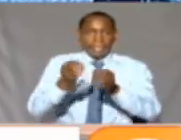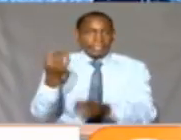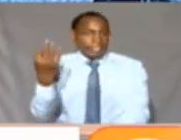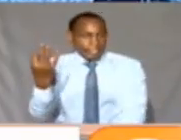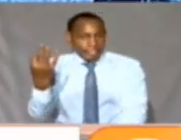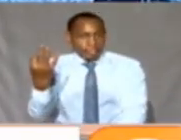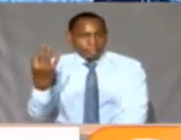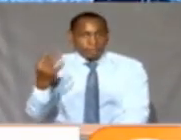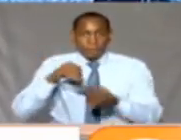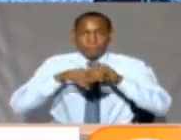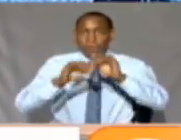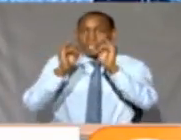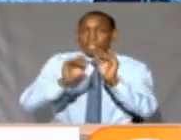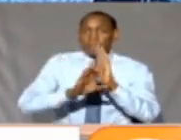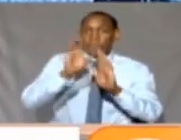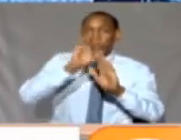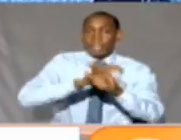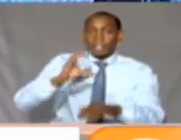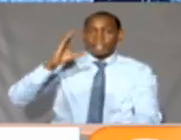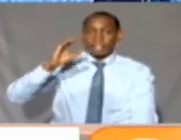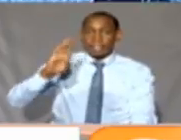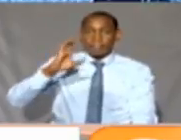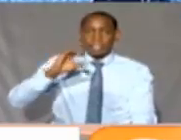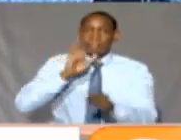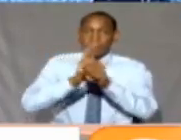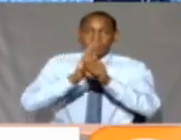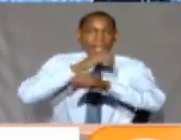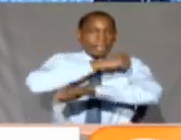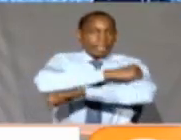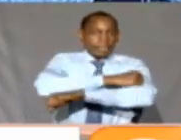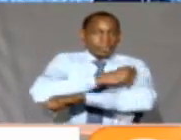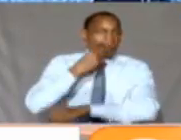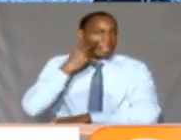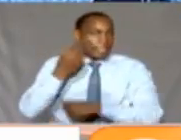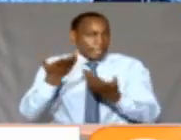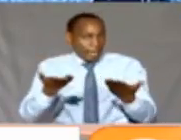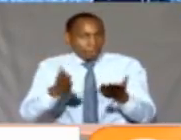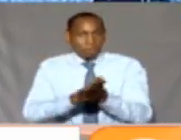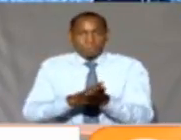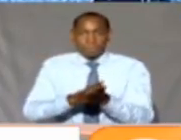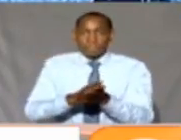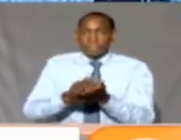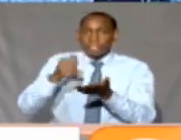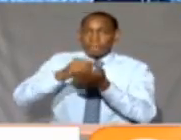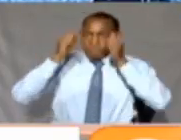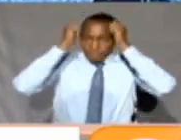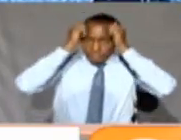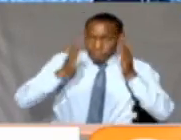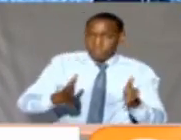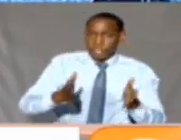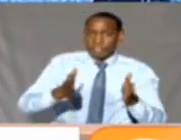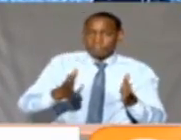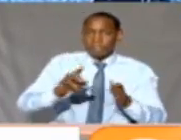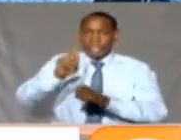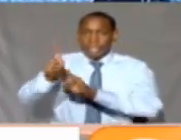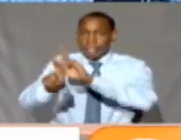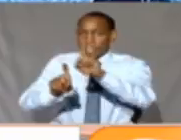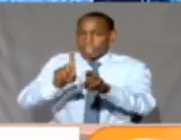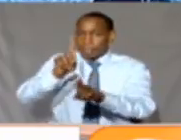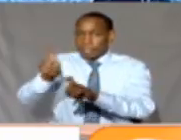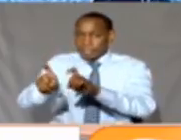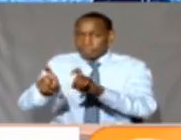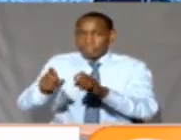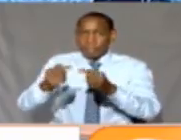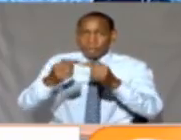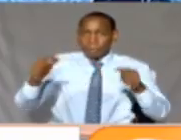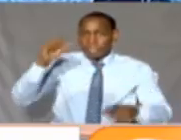tatu chini ya mtaala mpya wa CBC. Shule nyingi zimeonekana zikiwashirikisha wanafunzi mithili ya mitihani licha ya